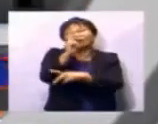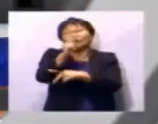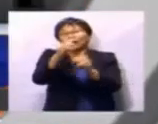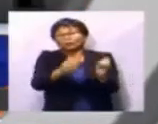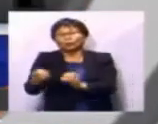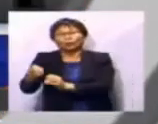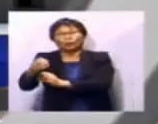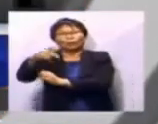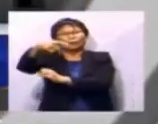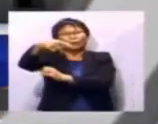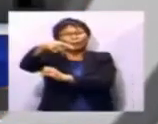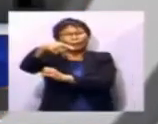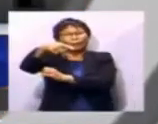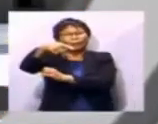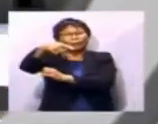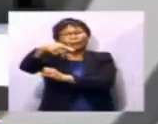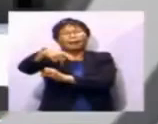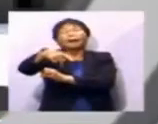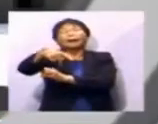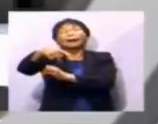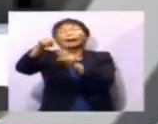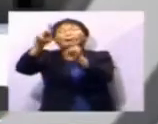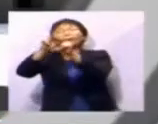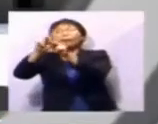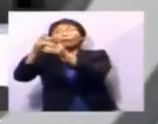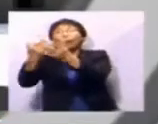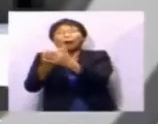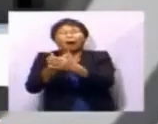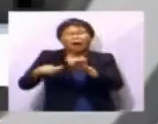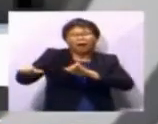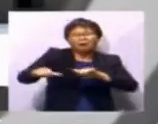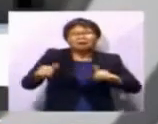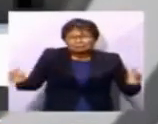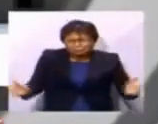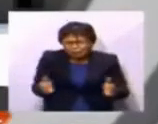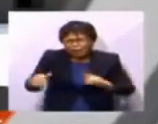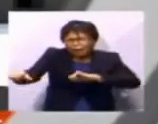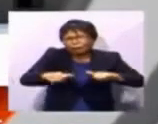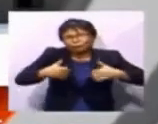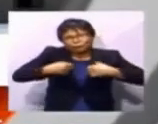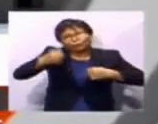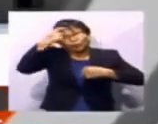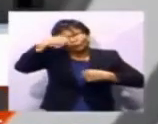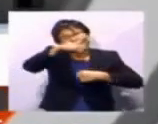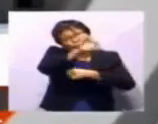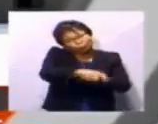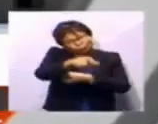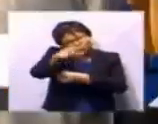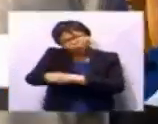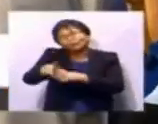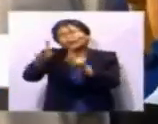Ancuran Perpadanan Pembangunan Kampung Baru bertujuan menggalakkan aktiviti sihat dalam kalangan penduduk.